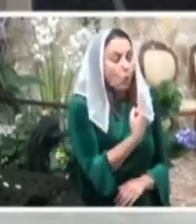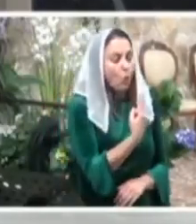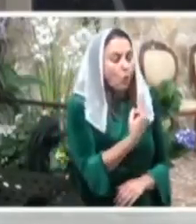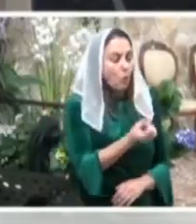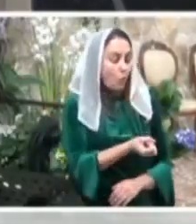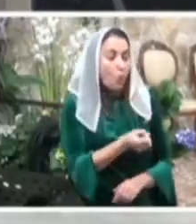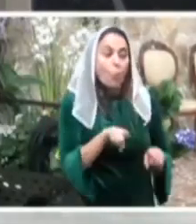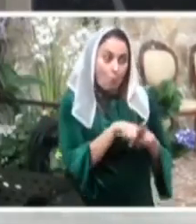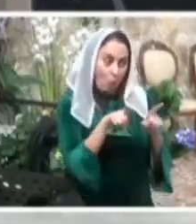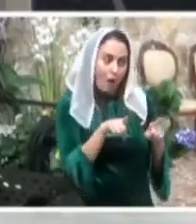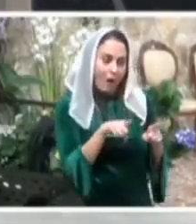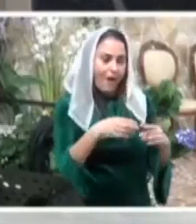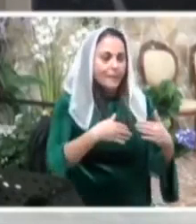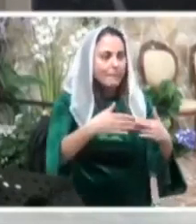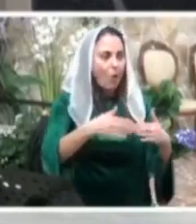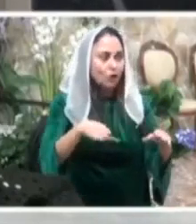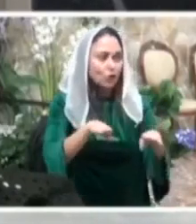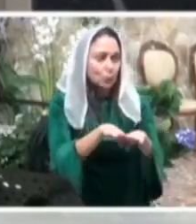cuore verso Dio,